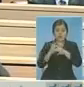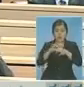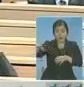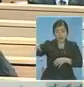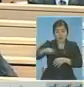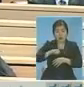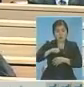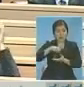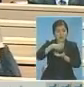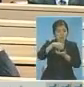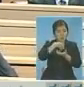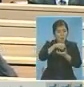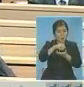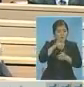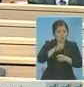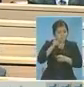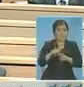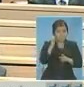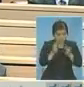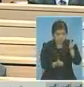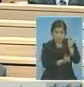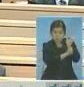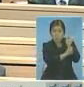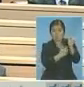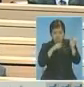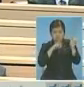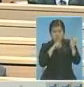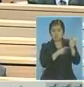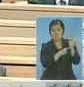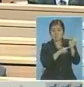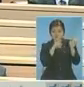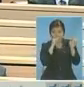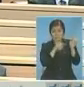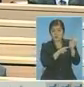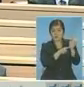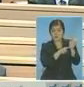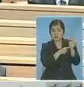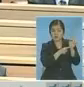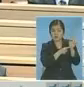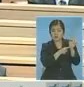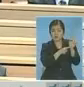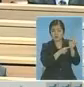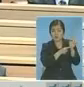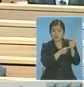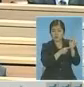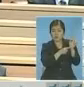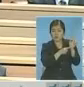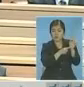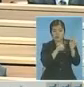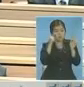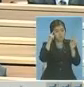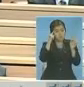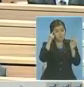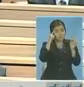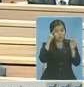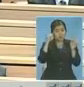ะว่ามันมีวันเวลาบอกอยู่ด้านตูดของกระป๋องเนี่ยนะครับผมก็พูดอย่างนี้แค่นี้เองอะไม่ใช่ผมไม่มีหัวไม่มีสมองถ้า